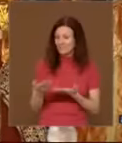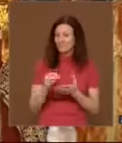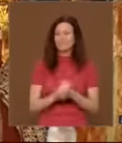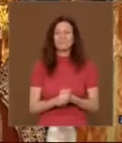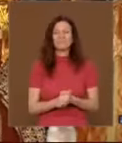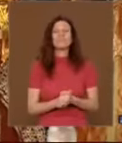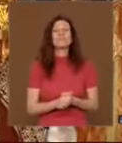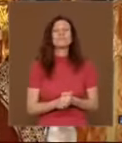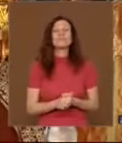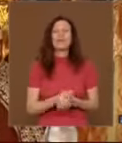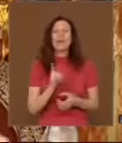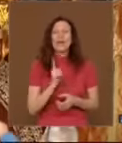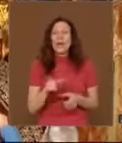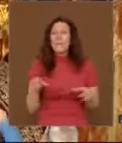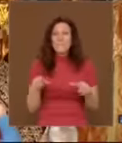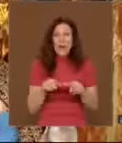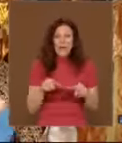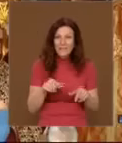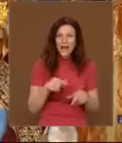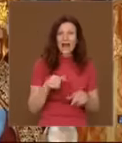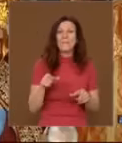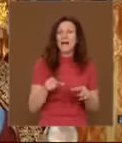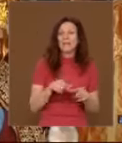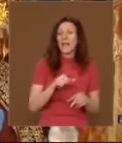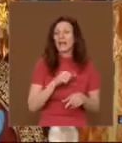като избързаха